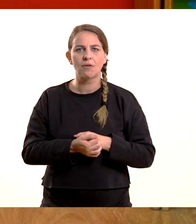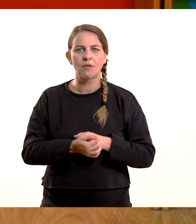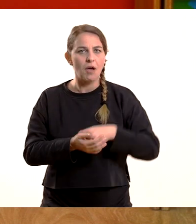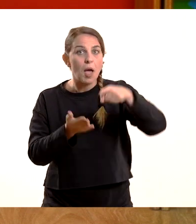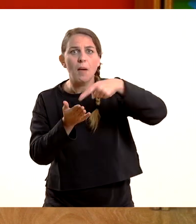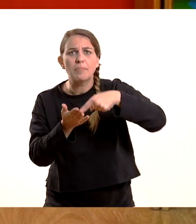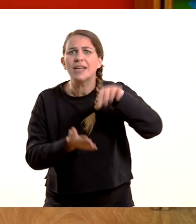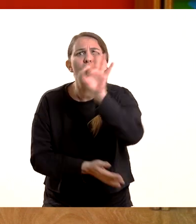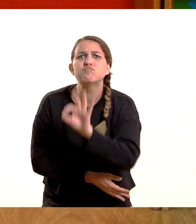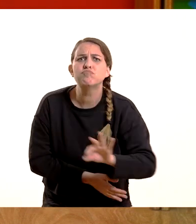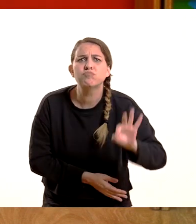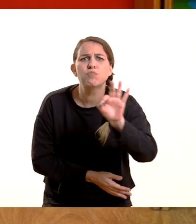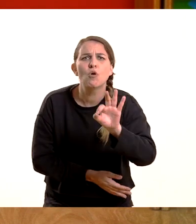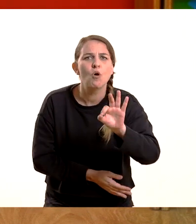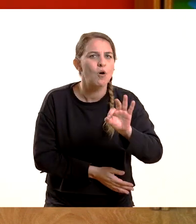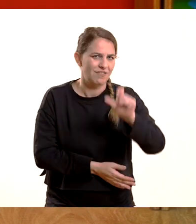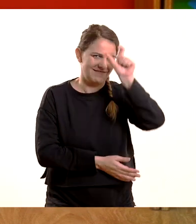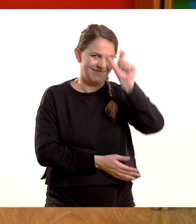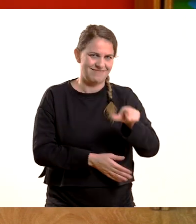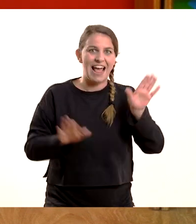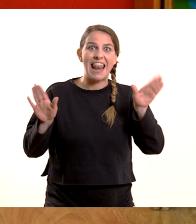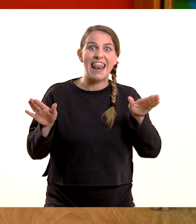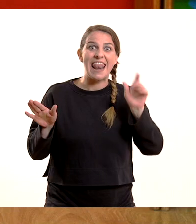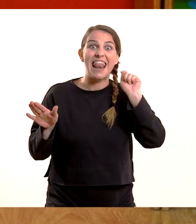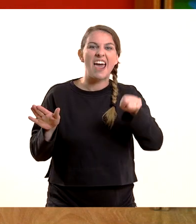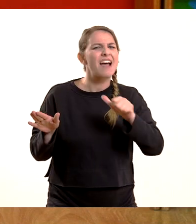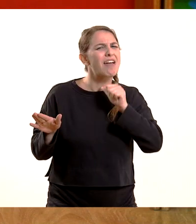Το είχε κρύψει η νεράιδα